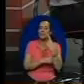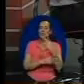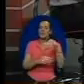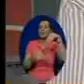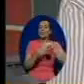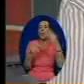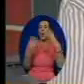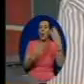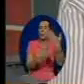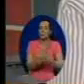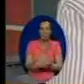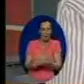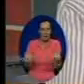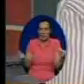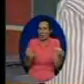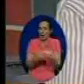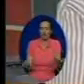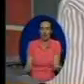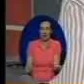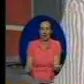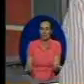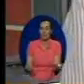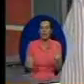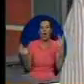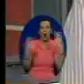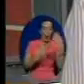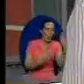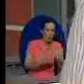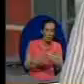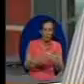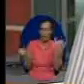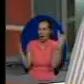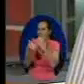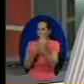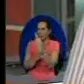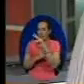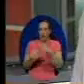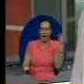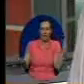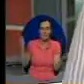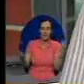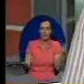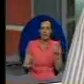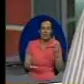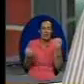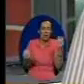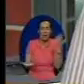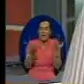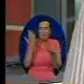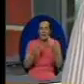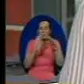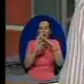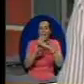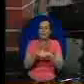מדיני חוזים. ואין קשר, הטיה חוזית מול הטיה צרכנית, יש 30 הבדלים. יש 10 הבדלים